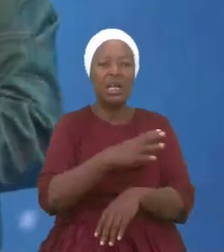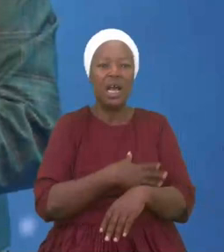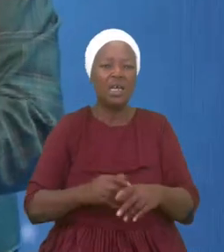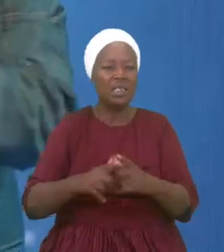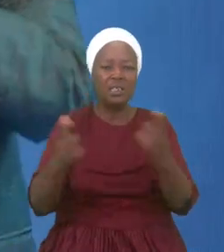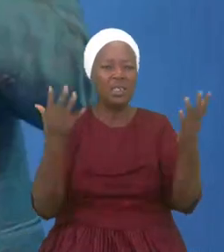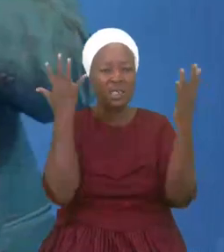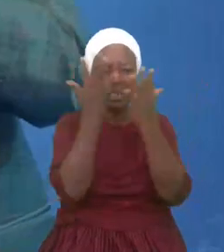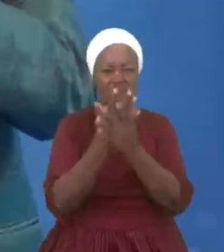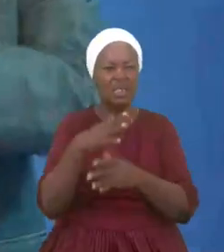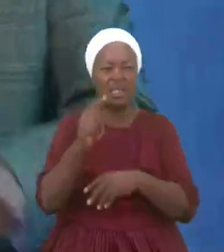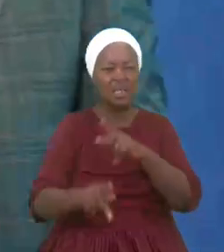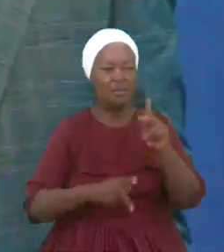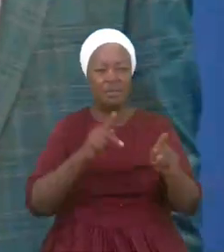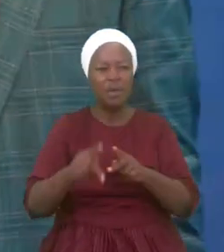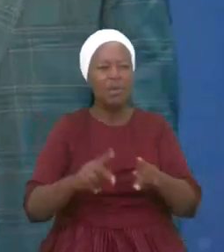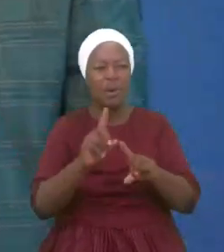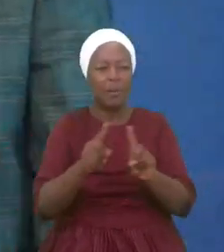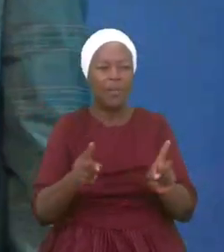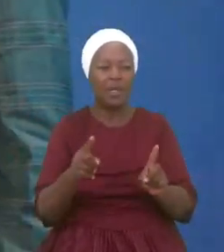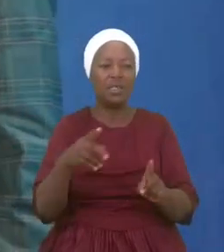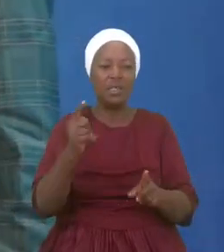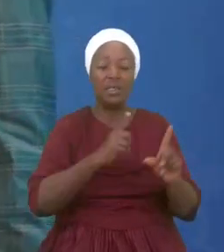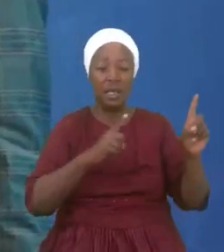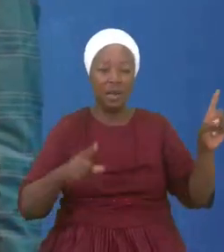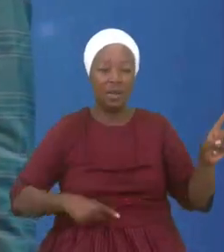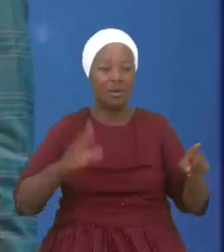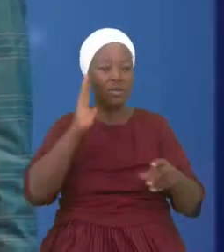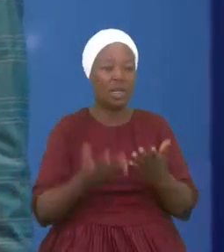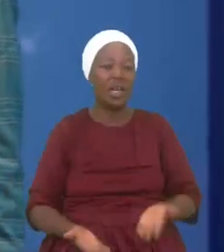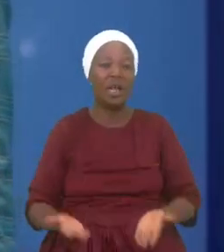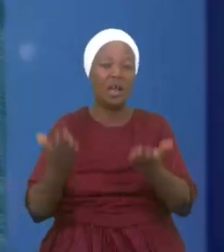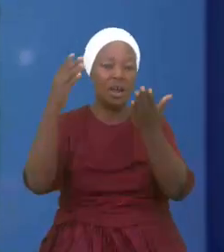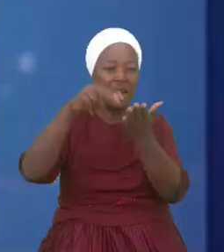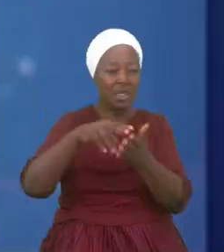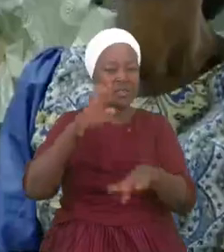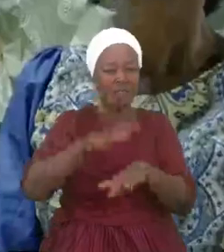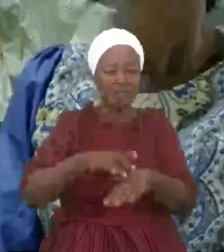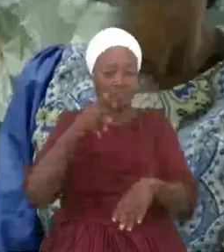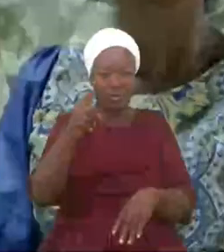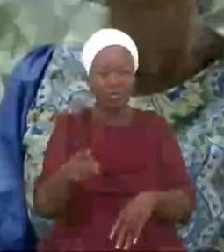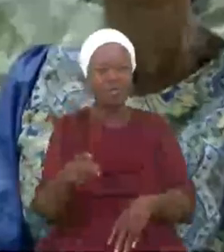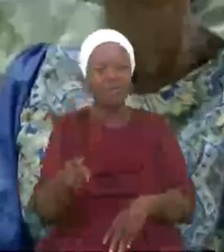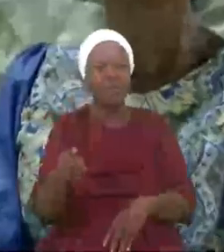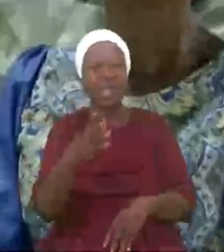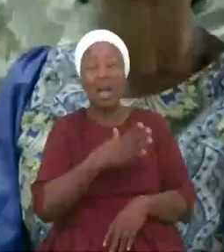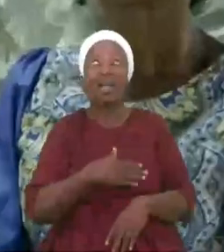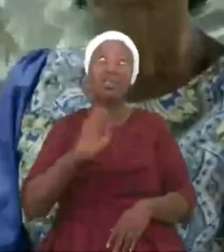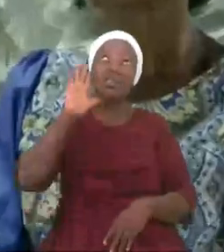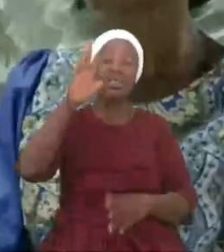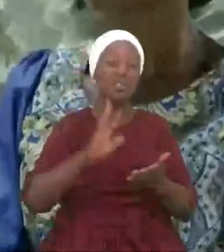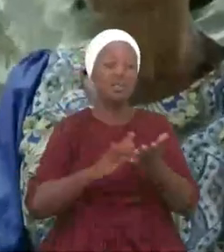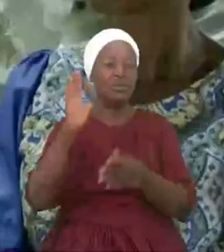couvrent la terre et l'obscurité les peuples mais sur toi